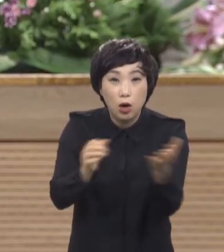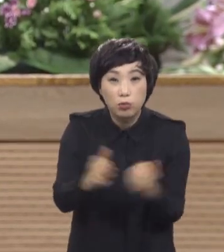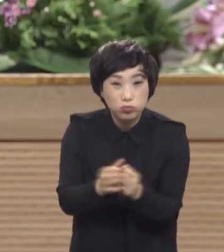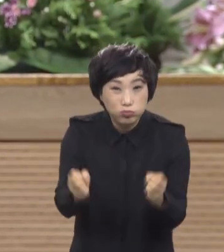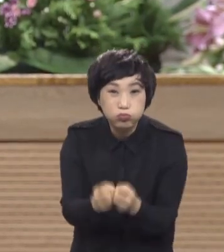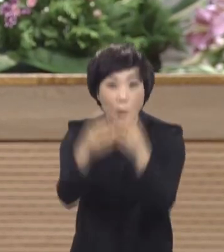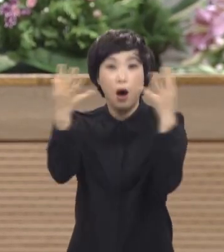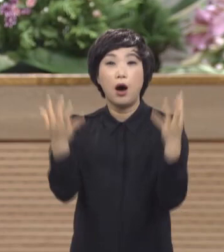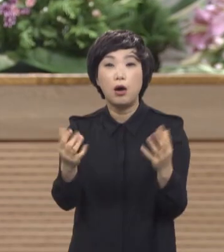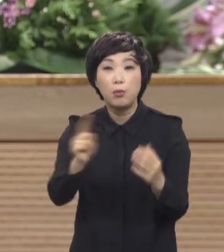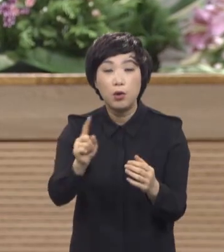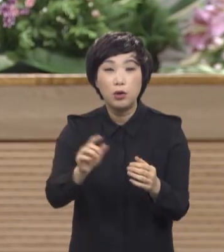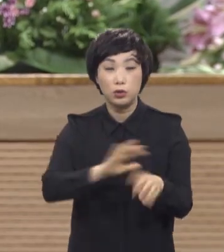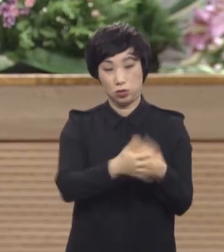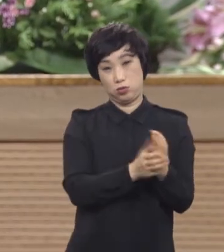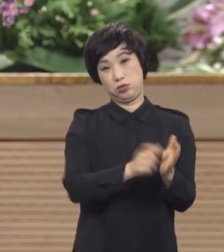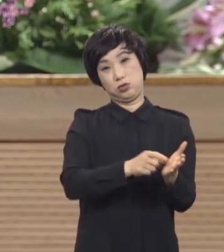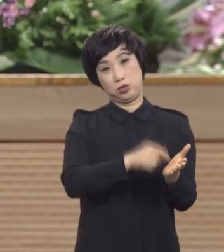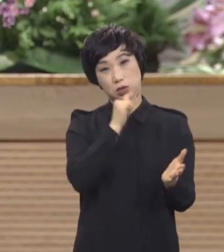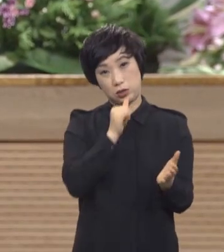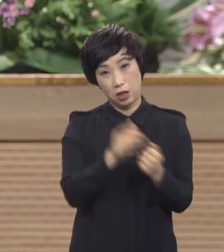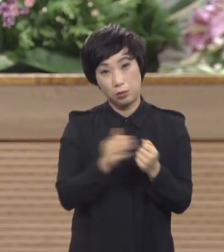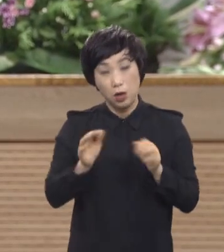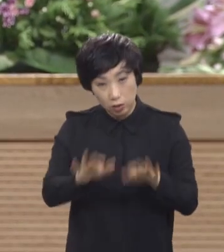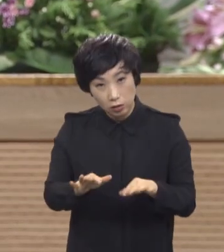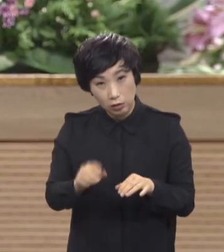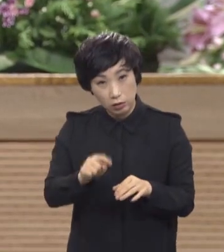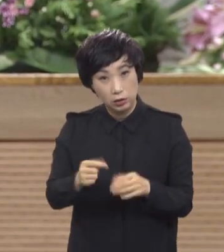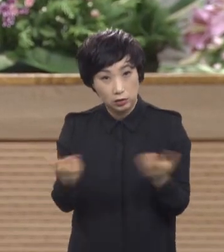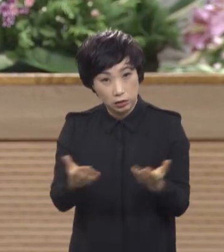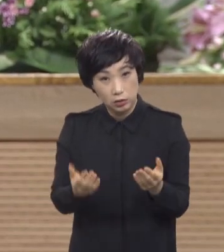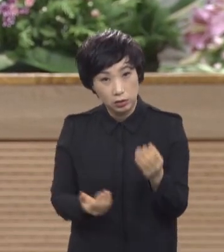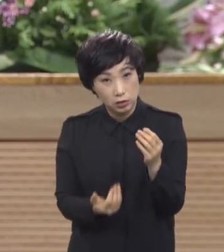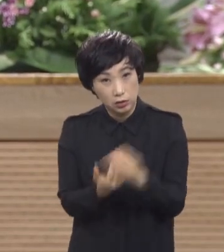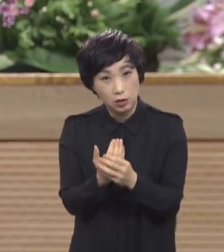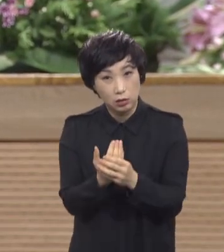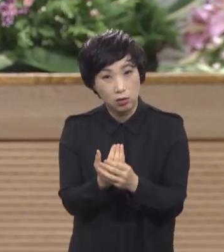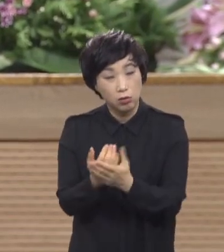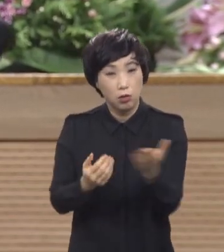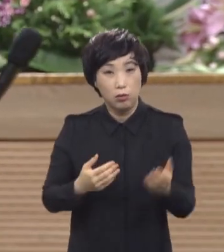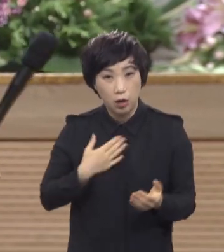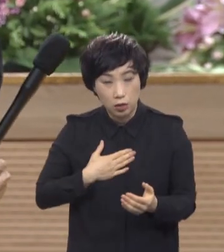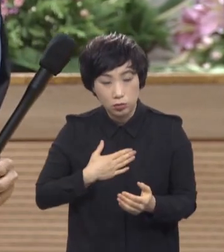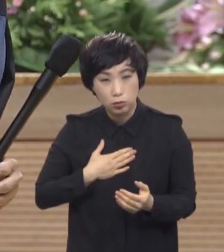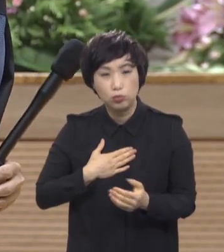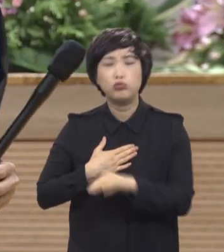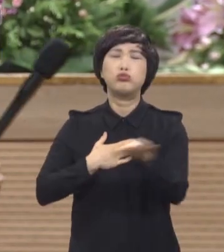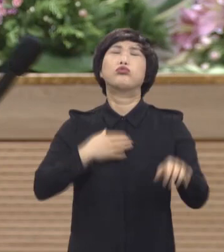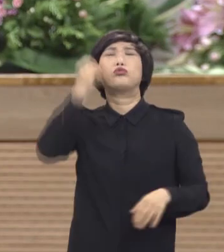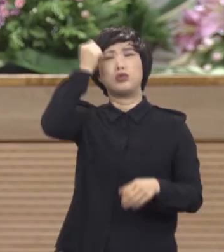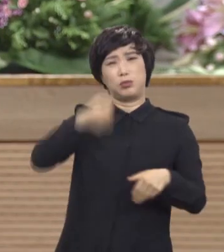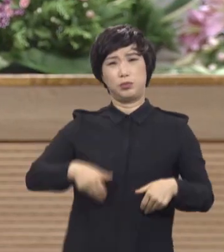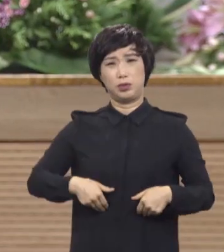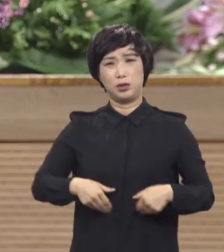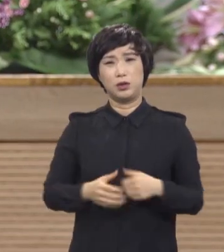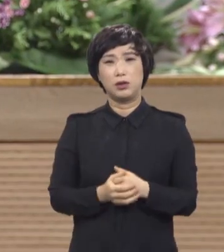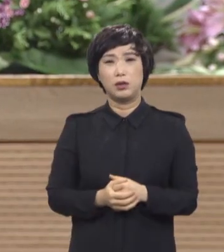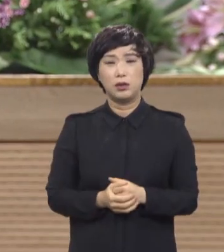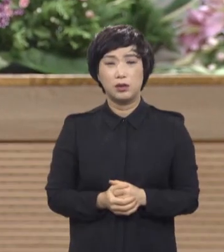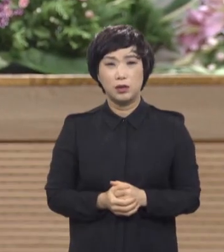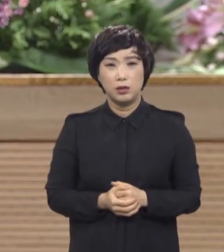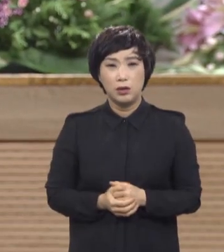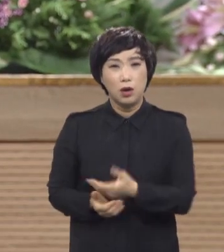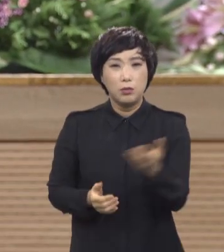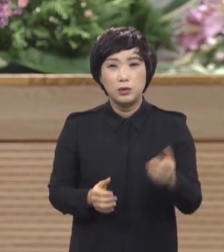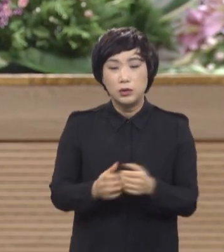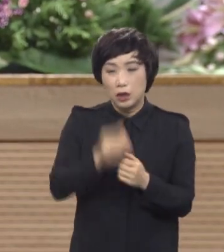것이냐 성경은 말했으니 그 사건은 일어나고 있다는 사실을 우리 분명히 알아야 합니다 왜